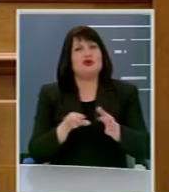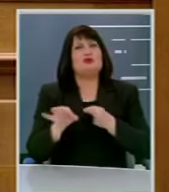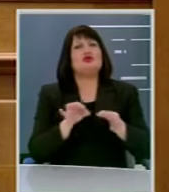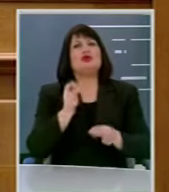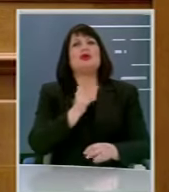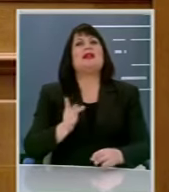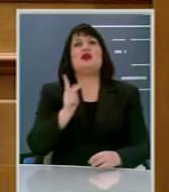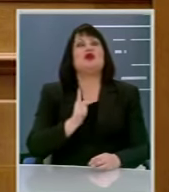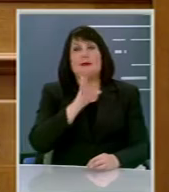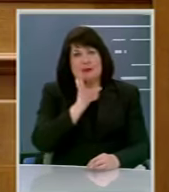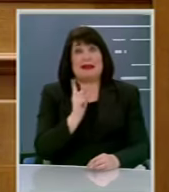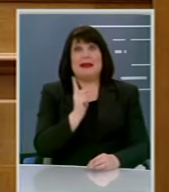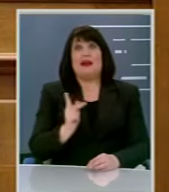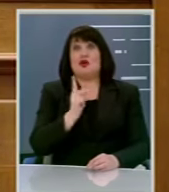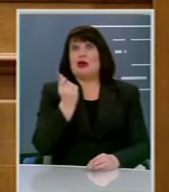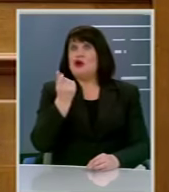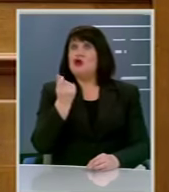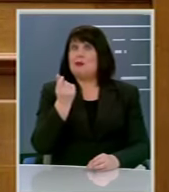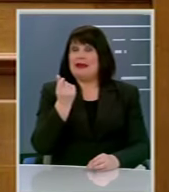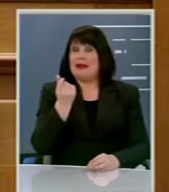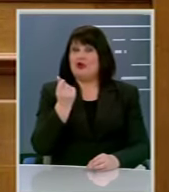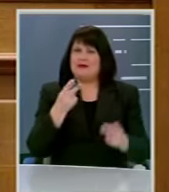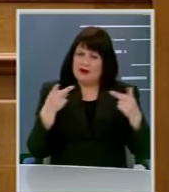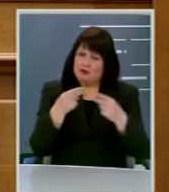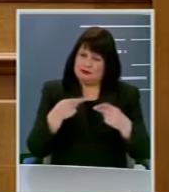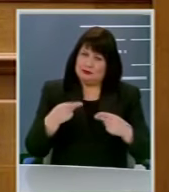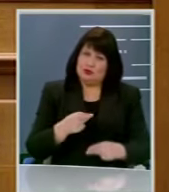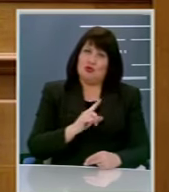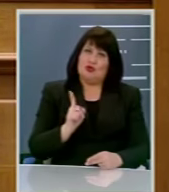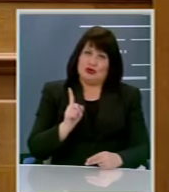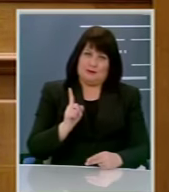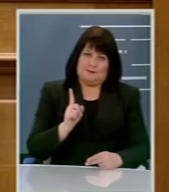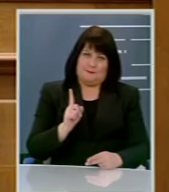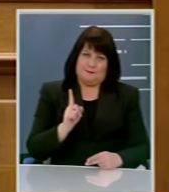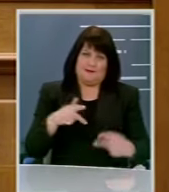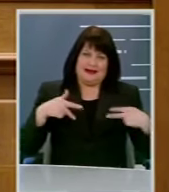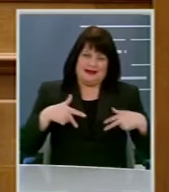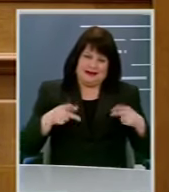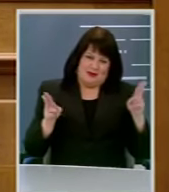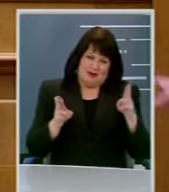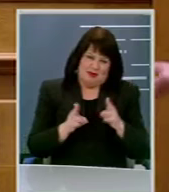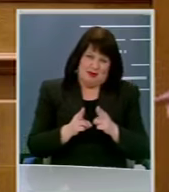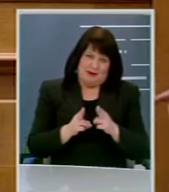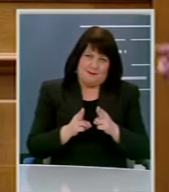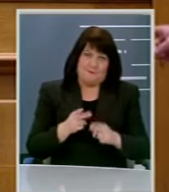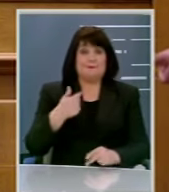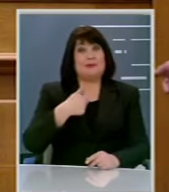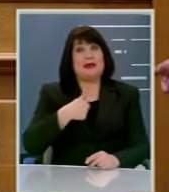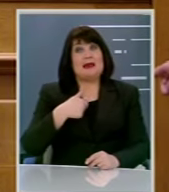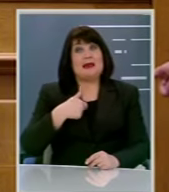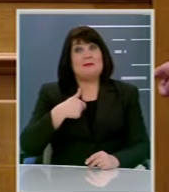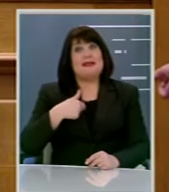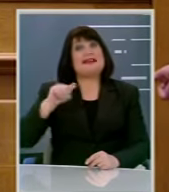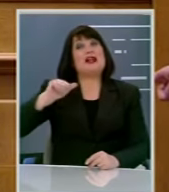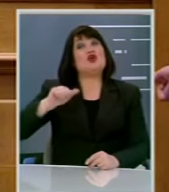την πραγματική κοινωνική οικονομία, όχι την κρατικοδίαιτη, γιατί και εσείς είχατε κοινωνική οικονομία, κρατικοδίαιτη, είναι το δικό μας Υπουργείο και η κυρία